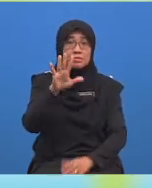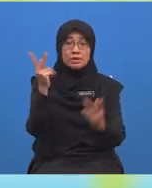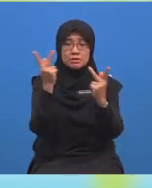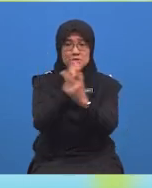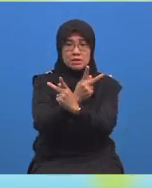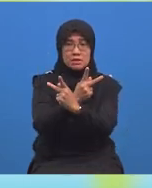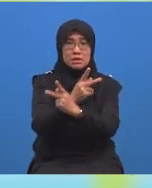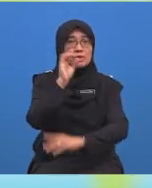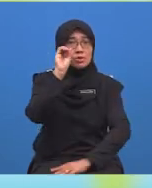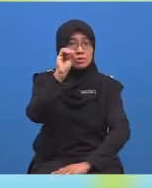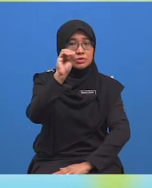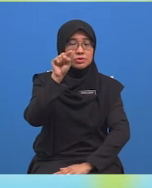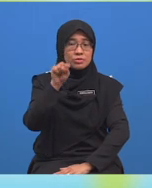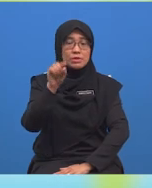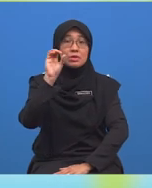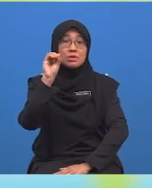2.5 dan